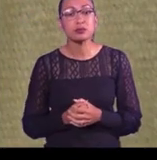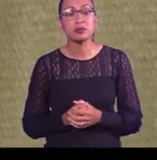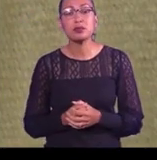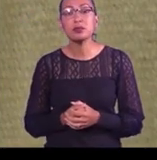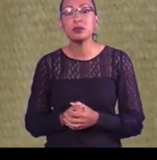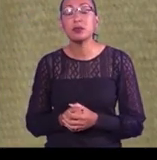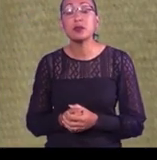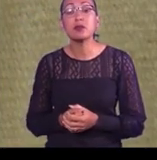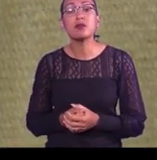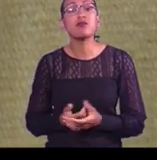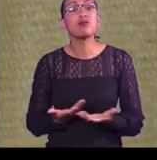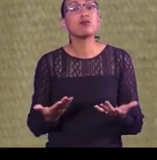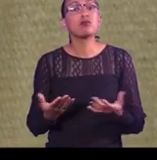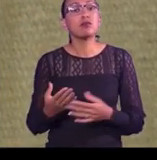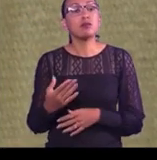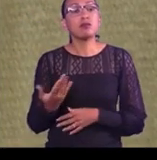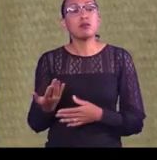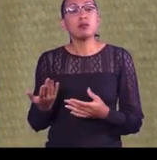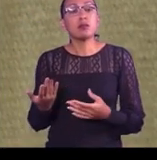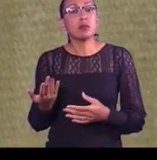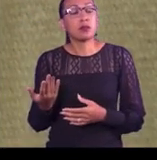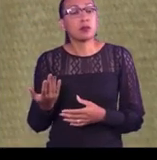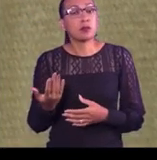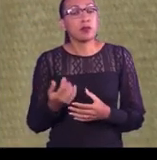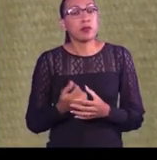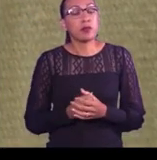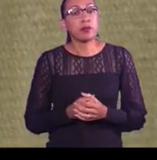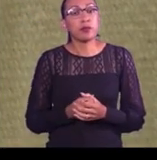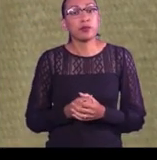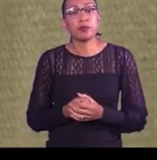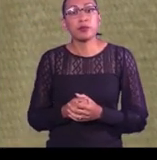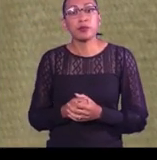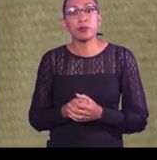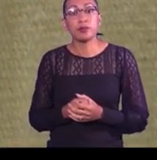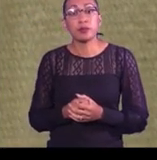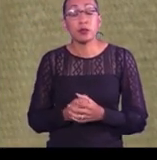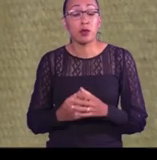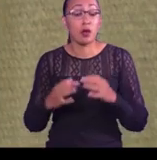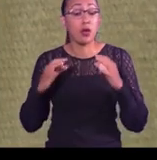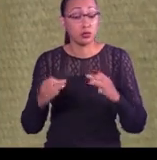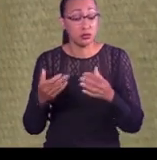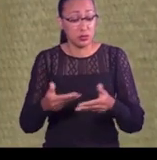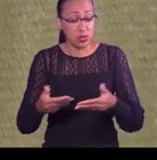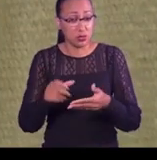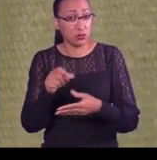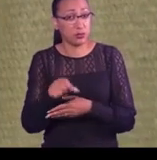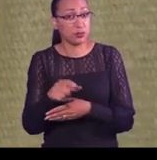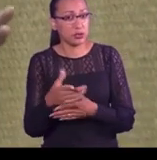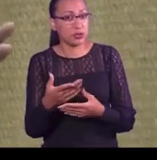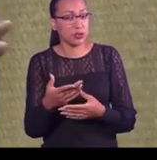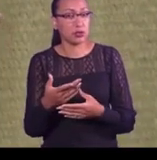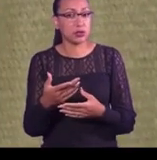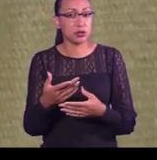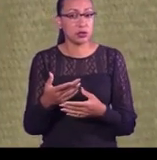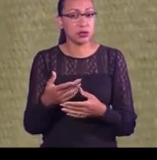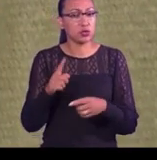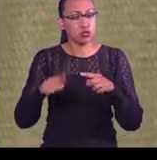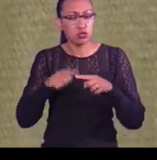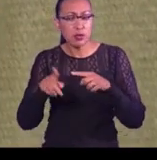Très honnêtement, je pense qu'on a là l'occasion et un exemple d'aller beaucoup plus loin que ce que j'ai